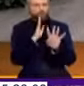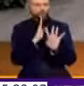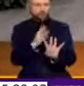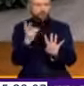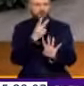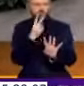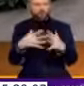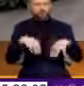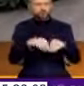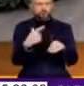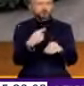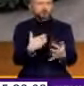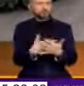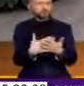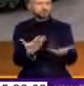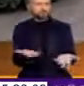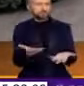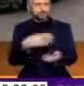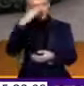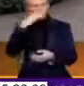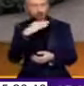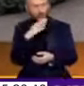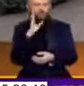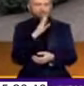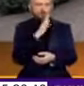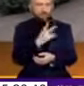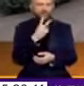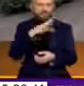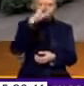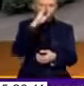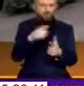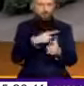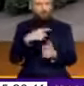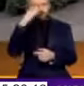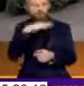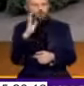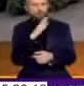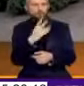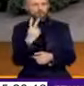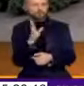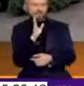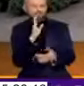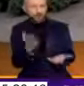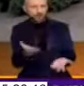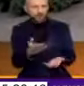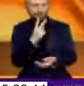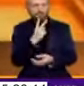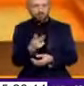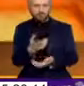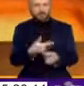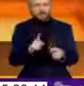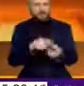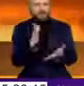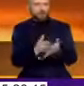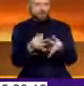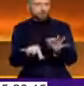показувати сім'ю, де, умовно кажучи, тато, мама – це два хлопчика, або тато, мама – це дві дівчинки. Так, зрозуміло це питання. Це є